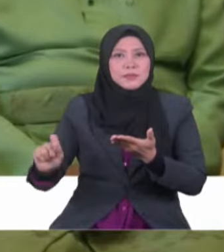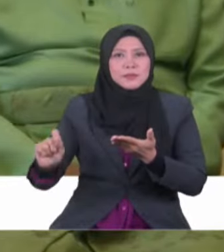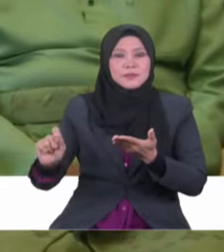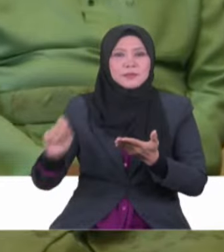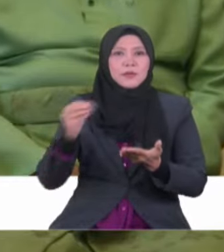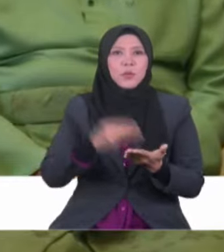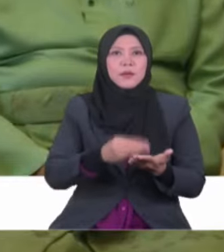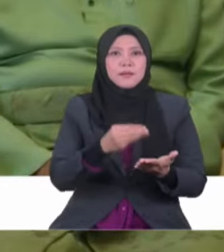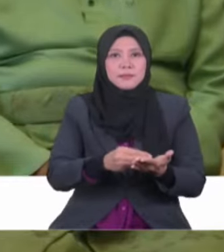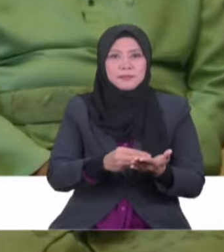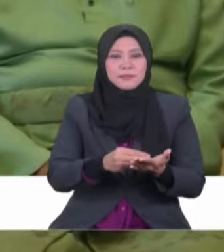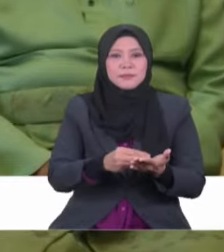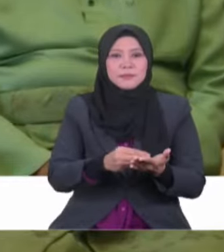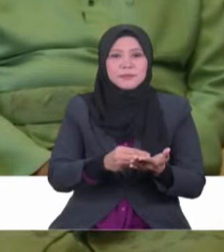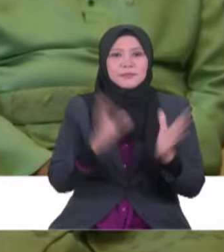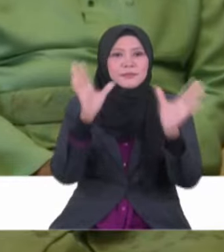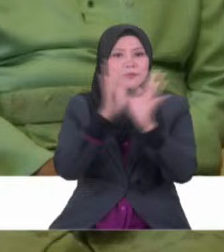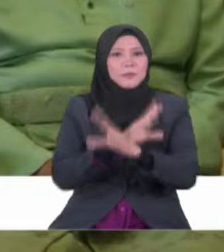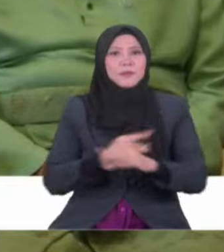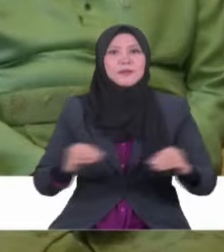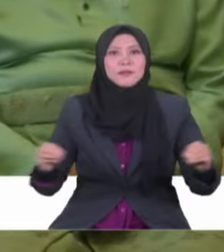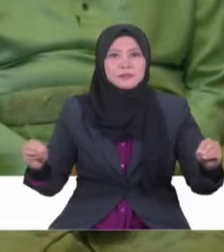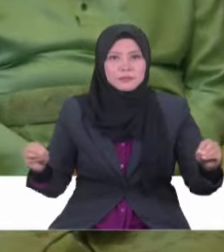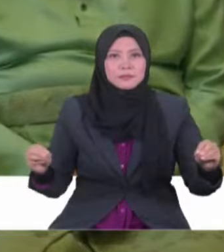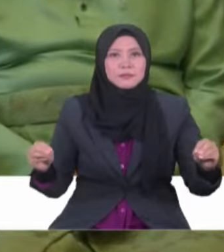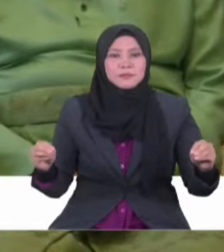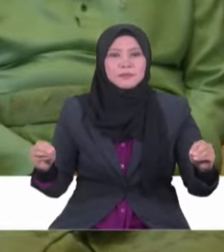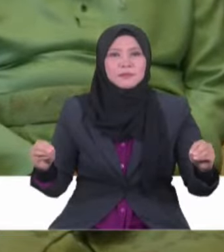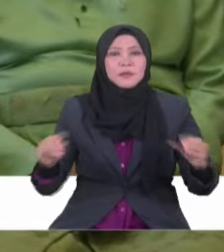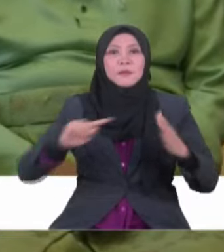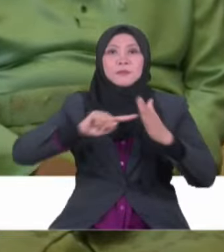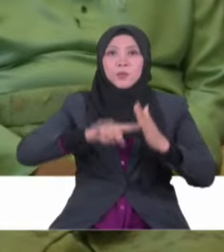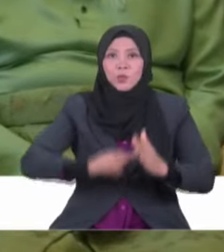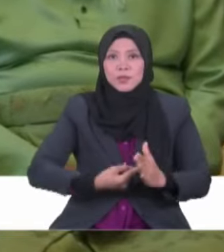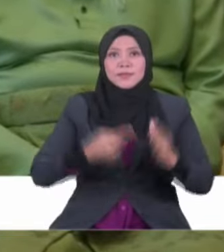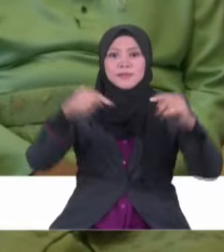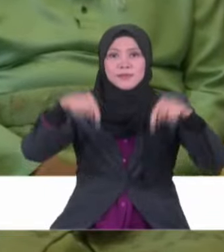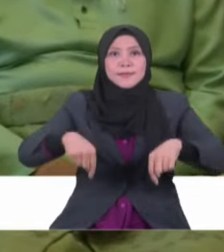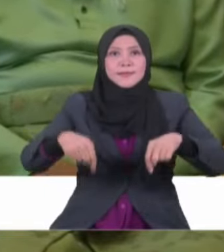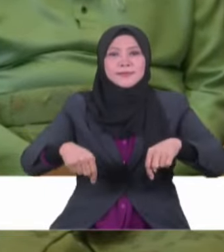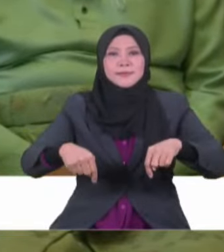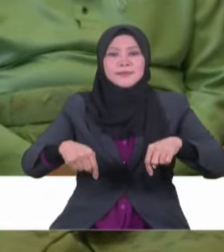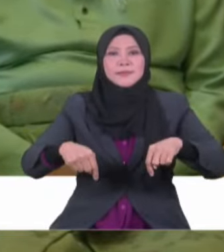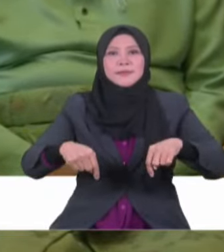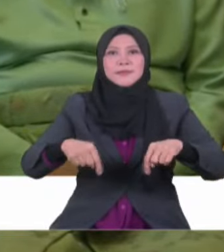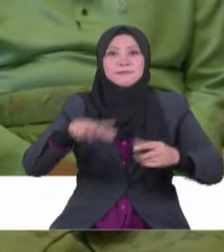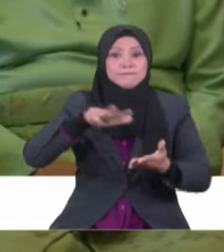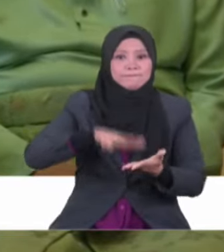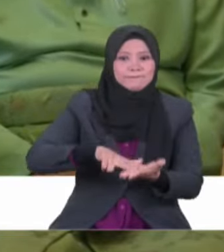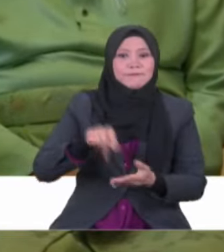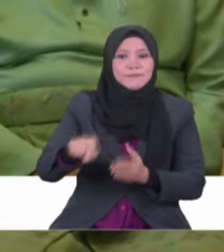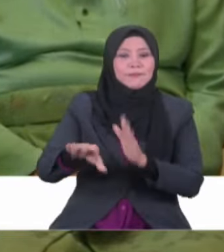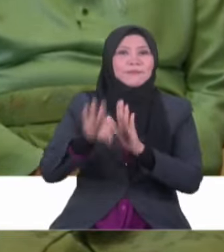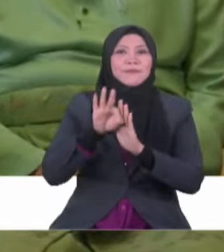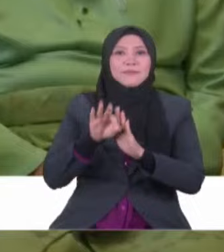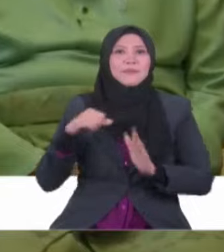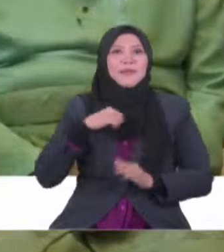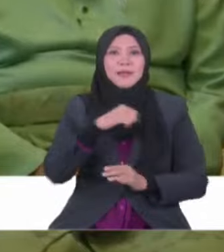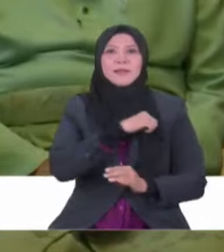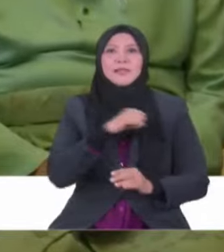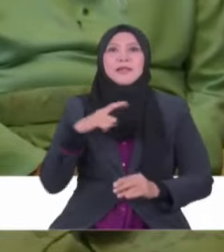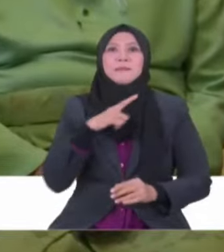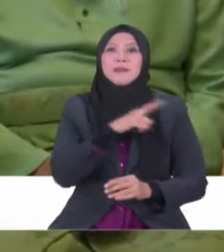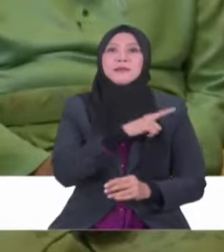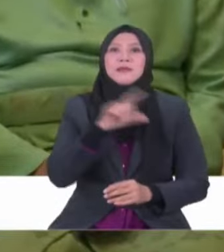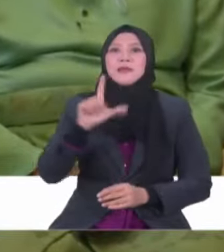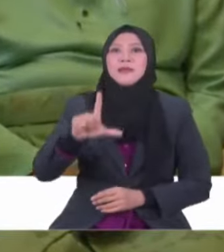Setiausaha Kewangan Sarawak berkuat kuasa hari ini sebagai ahli lembaga hasil